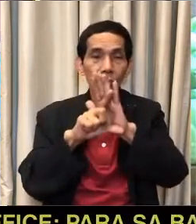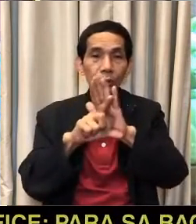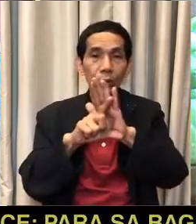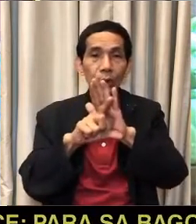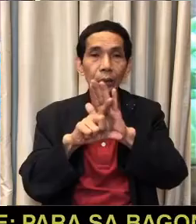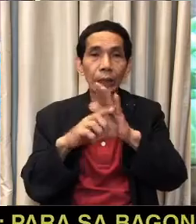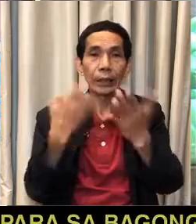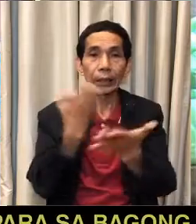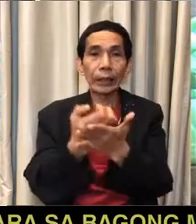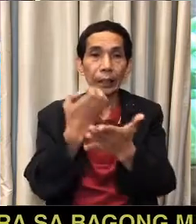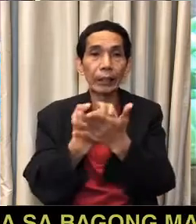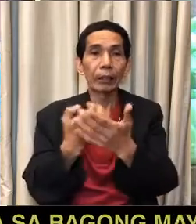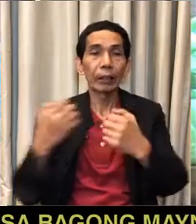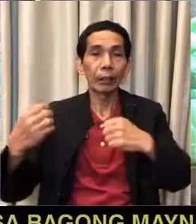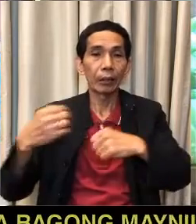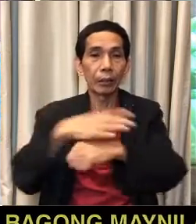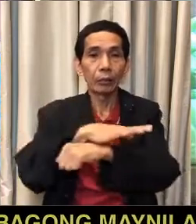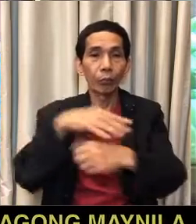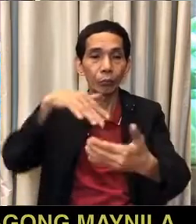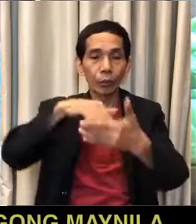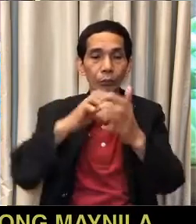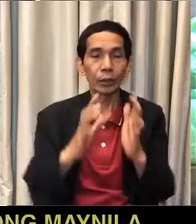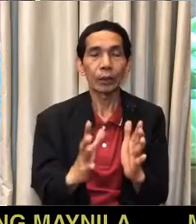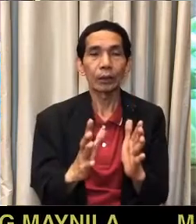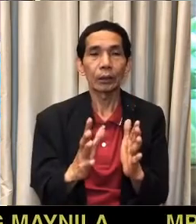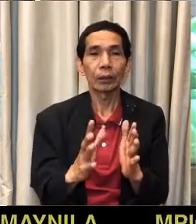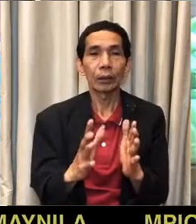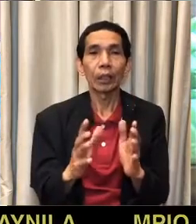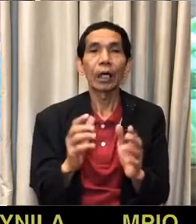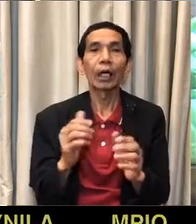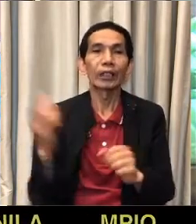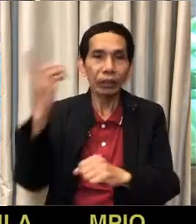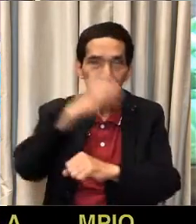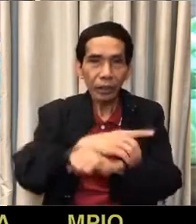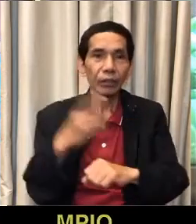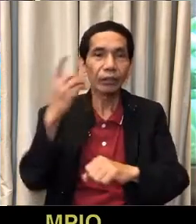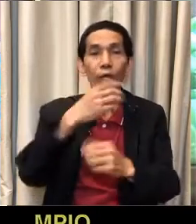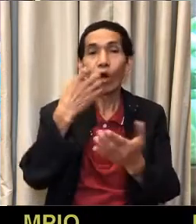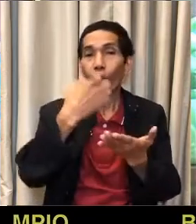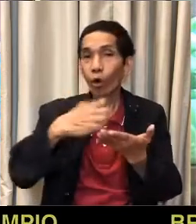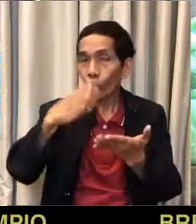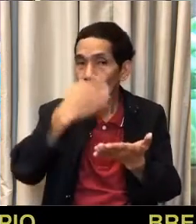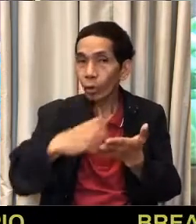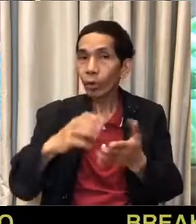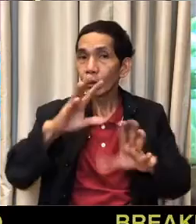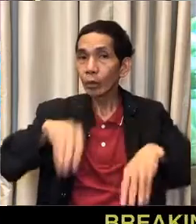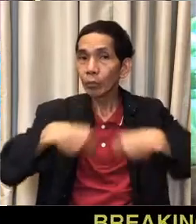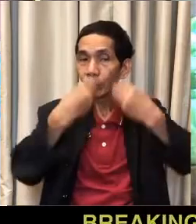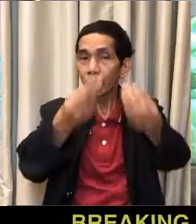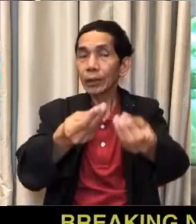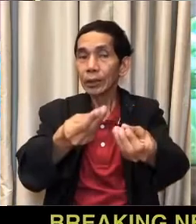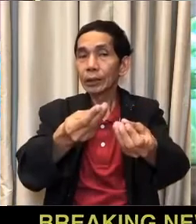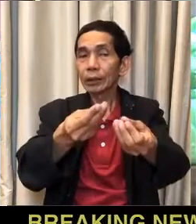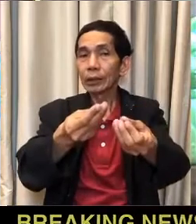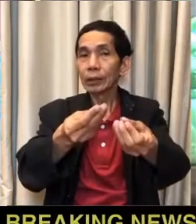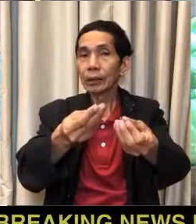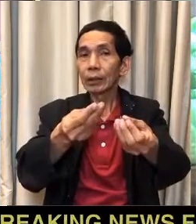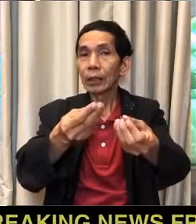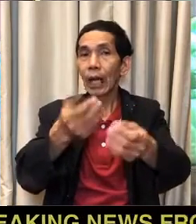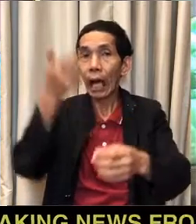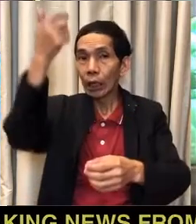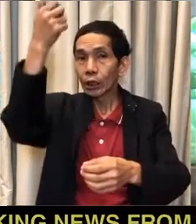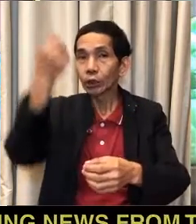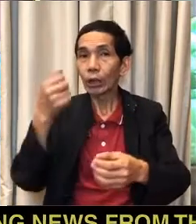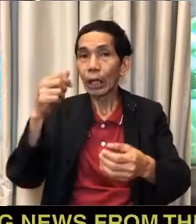the economic effect to the students on the day-to-day cost niya. Kaya nga tayo nagbigay, di ba, ate, ng allowance.